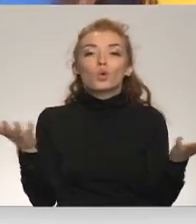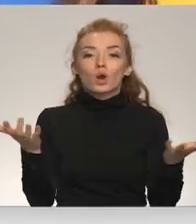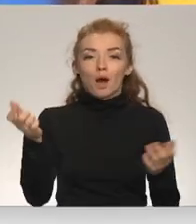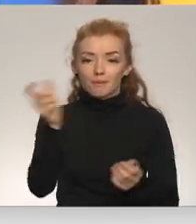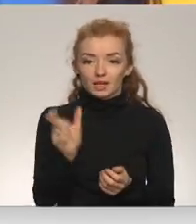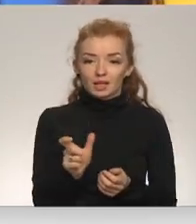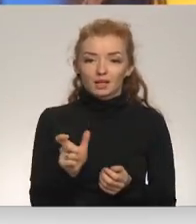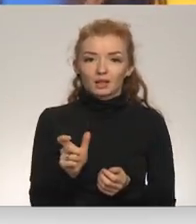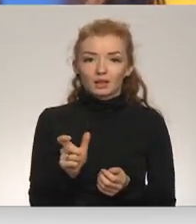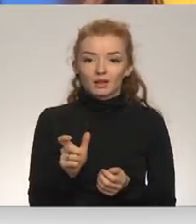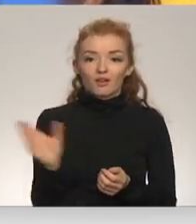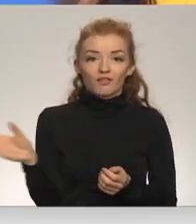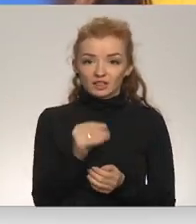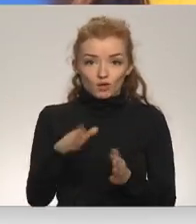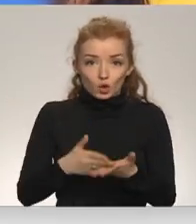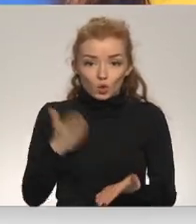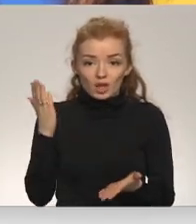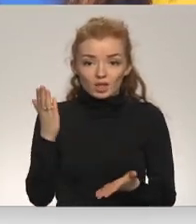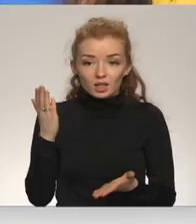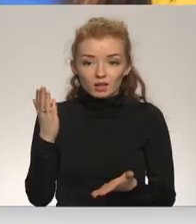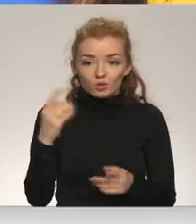jebkurā momentā viss var notikt, pilnīgi viss var